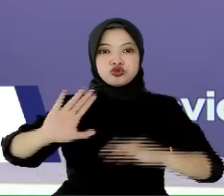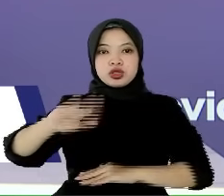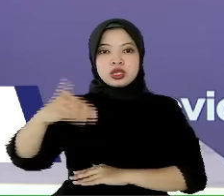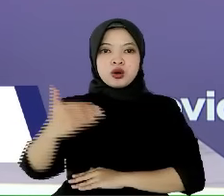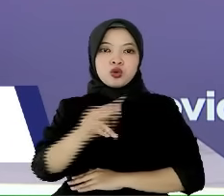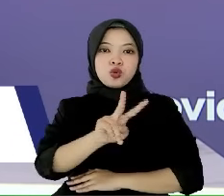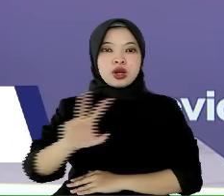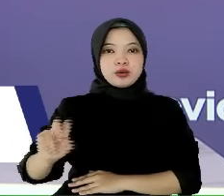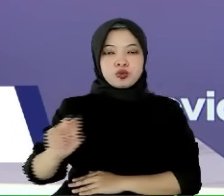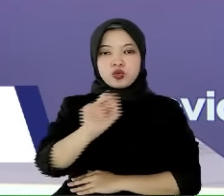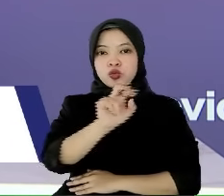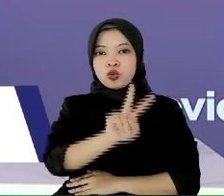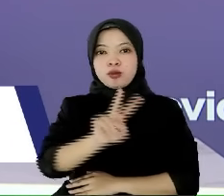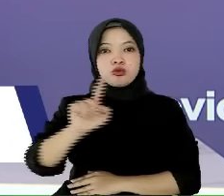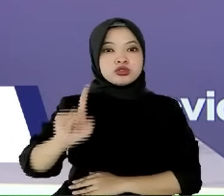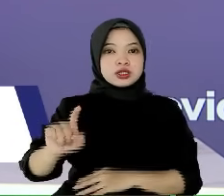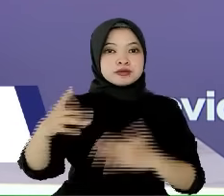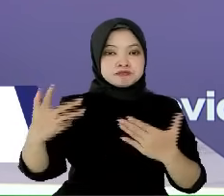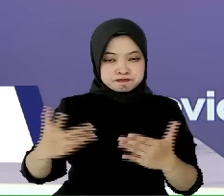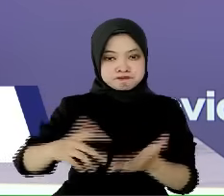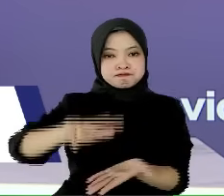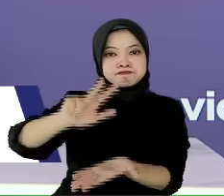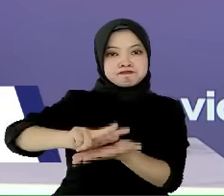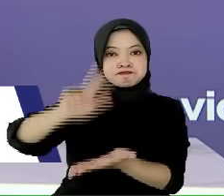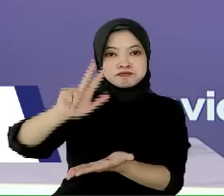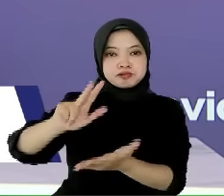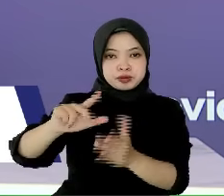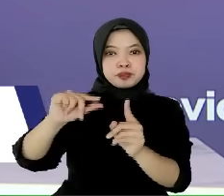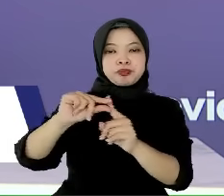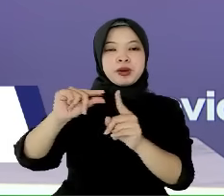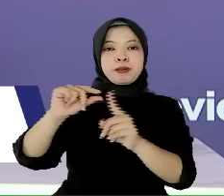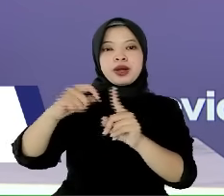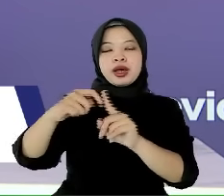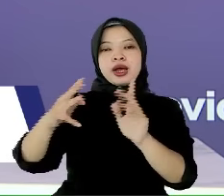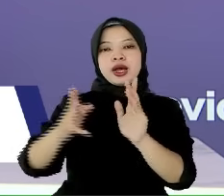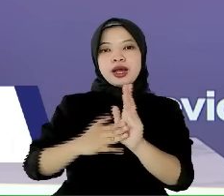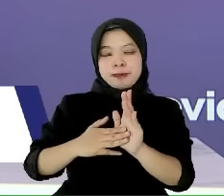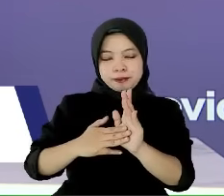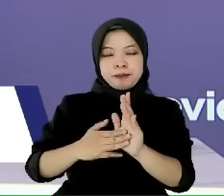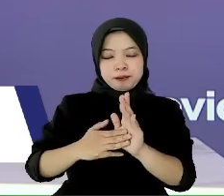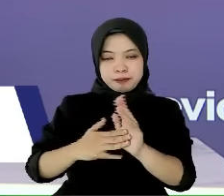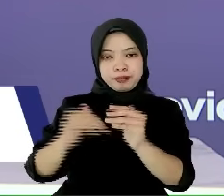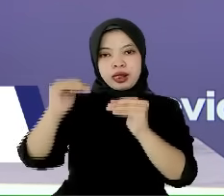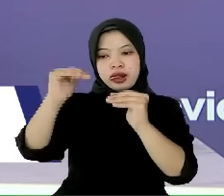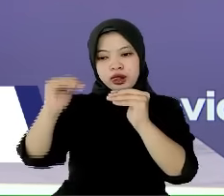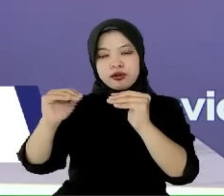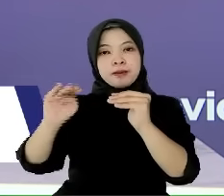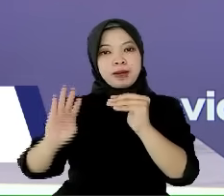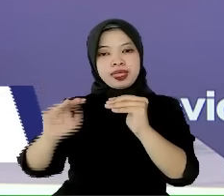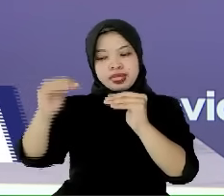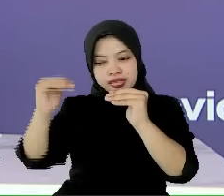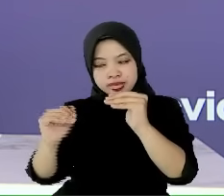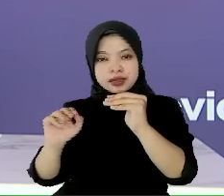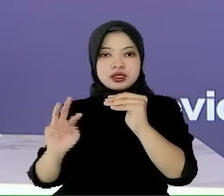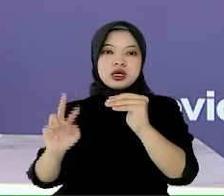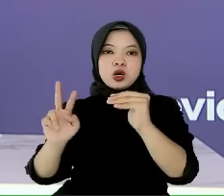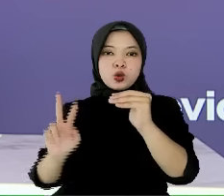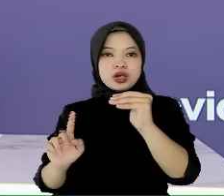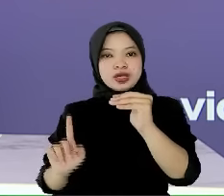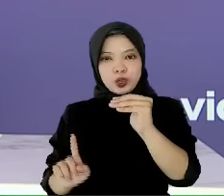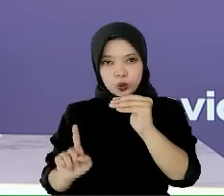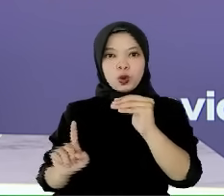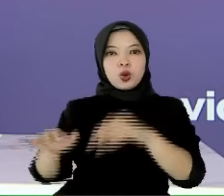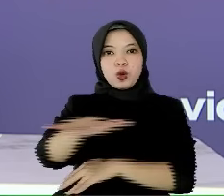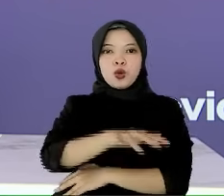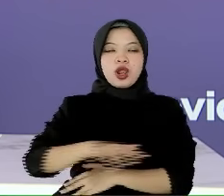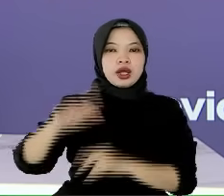tahun 2021 tentang pemberlakuan pembatasan kegiatan masyarakat level 4, 3, 2, dan 1